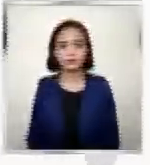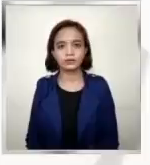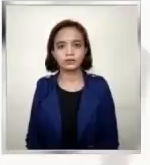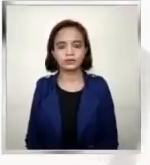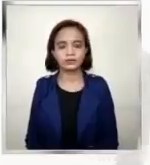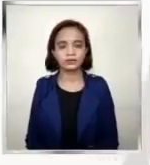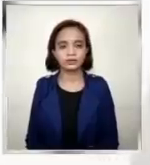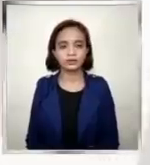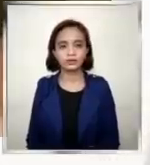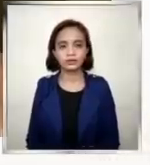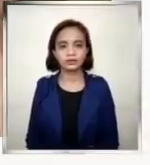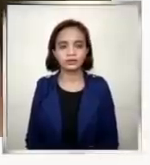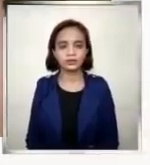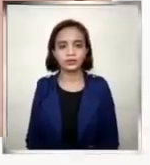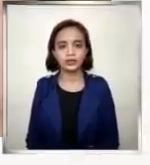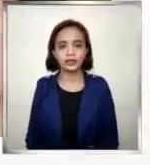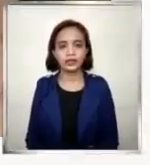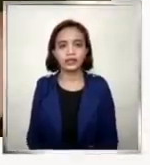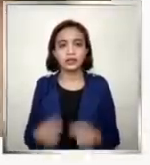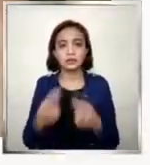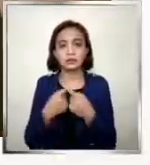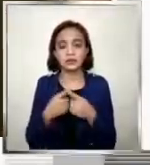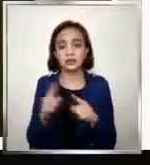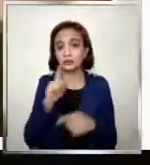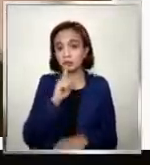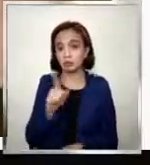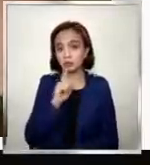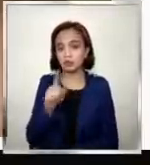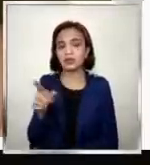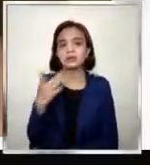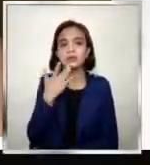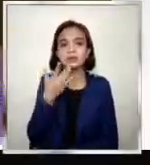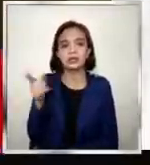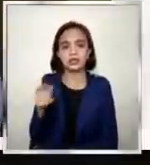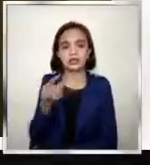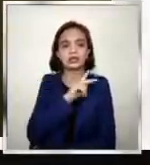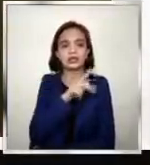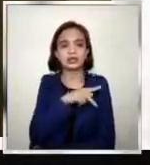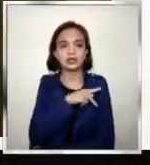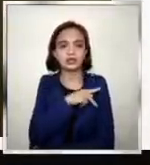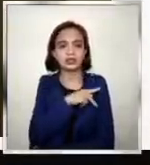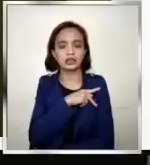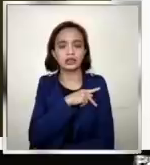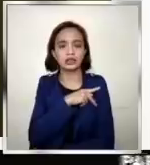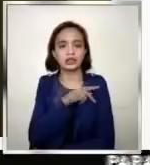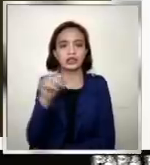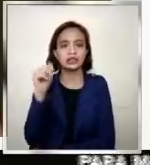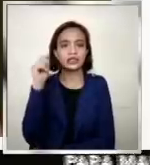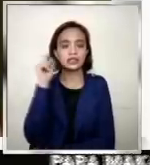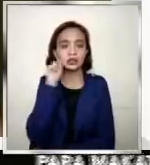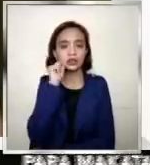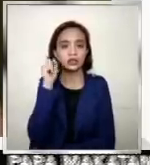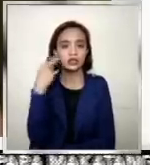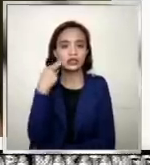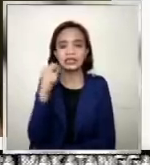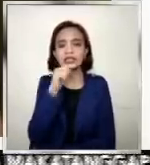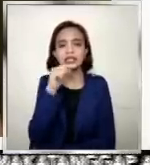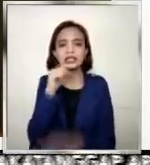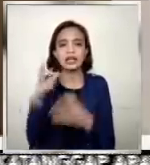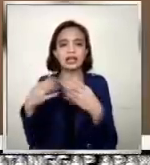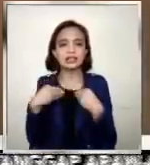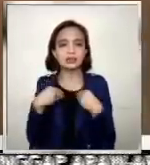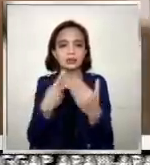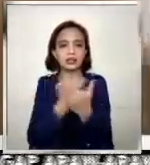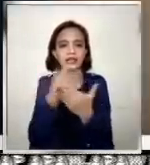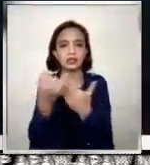Just the face, but honest. Personal choice si Kapuso It Girl Solen Yusuf na hindi muna tumanggap na acting projects na may lock-in